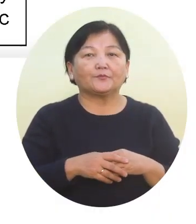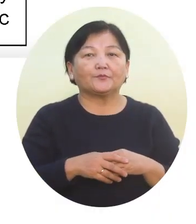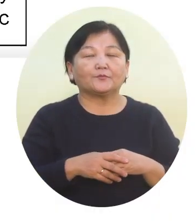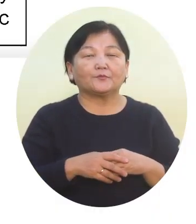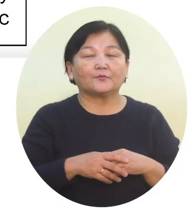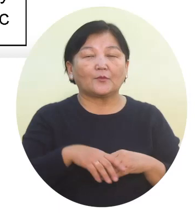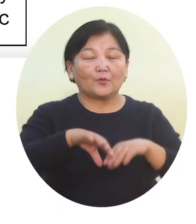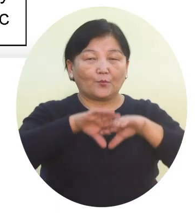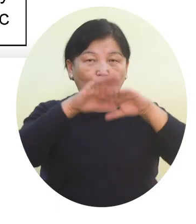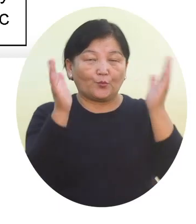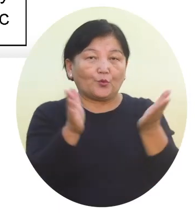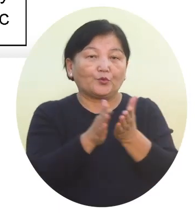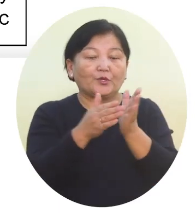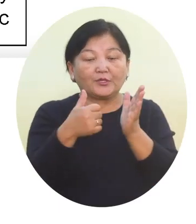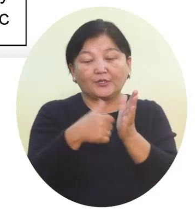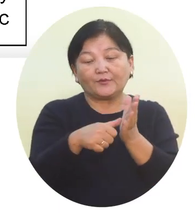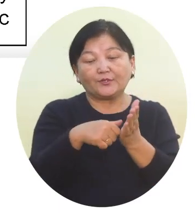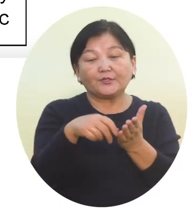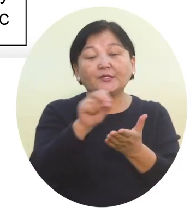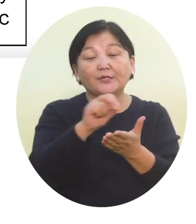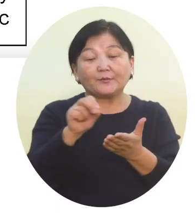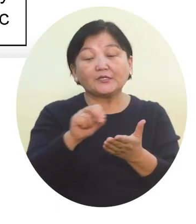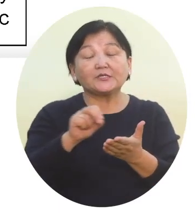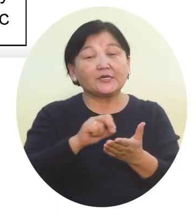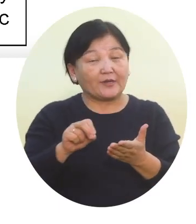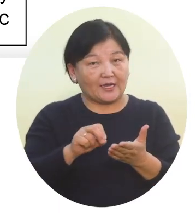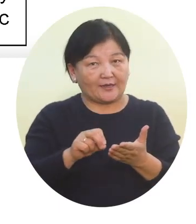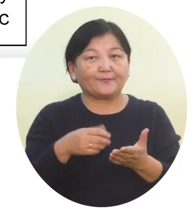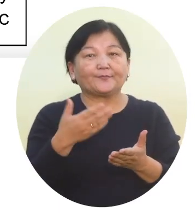За бүгдээрээ дэвтэрдээ тэмдэглэж авсан гэж багш нь бодож байна.